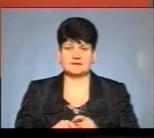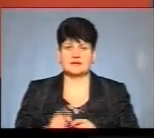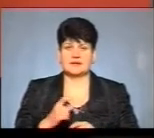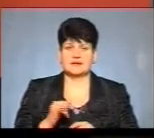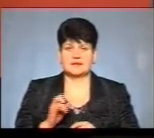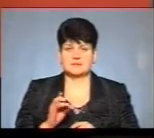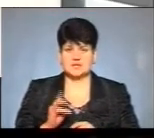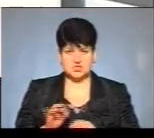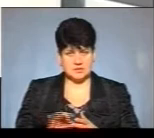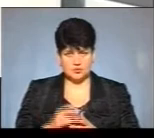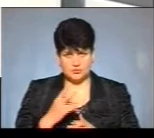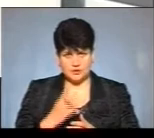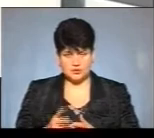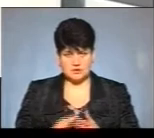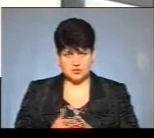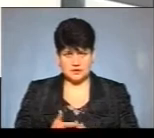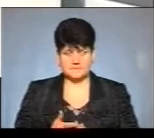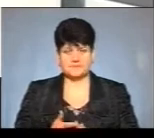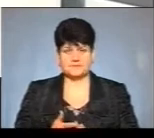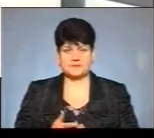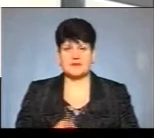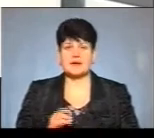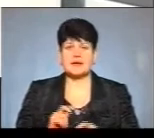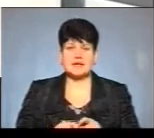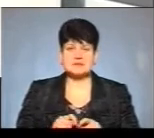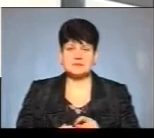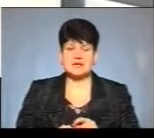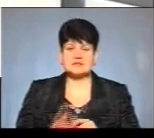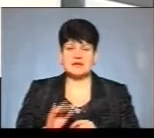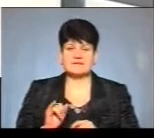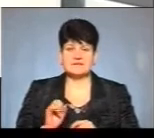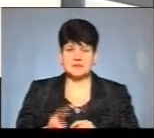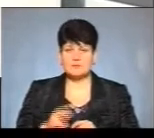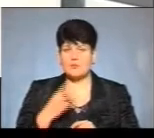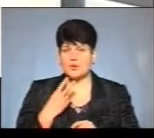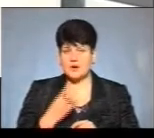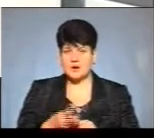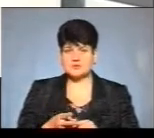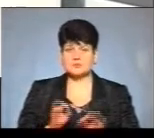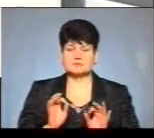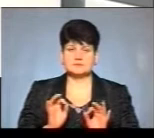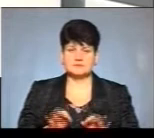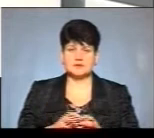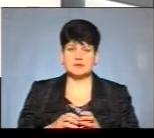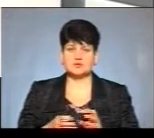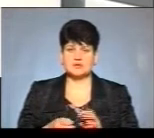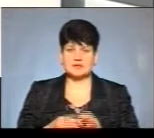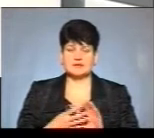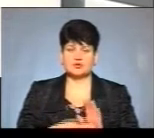показують ситуацію правильно? Експрес-тест на ВІЛ, він показує правдивість результату